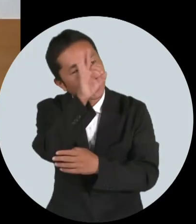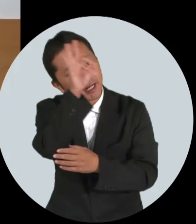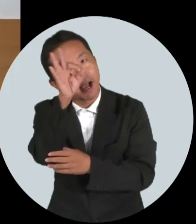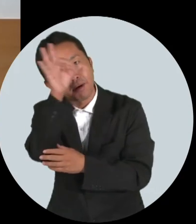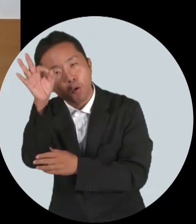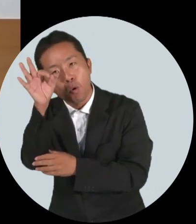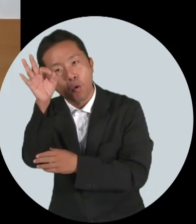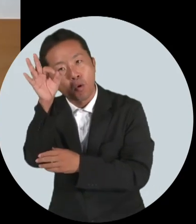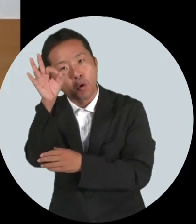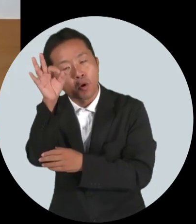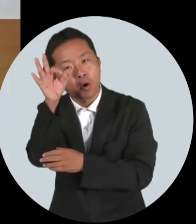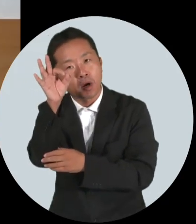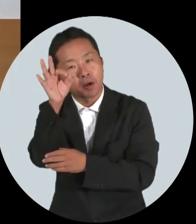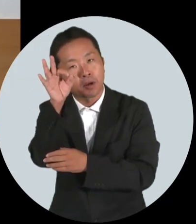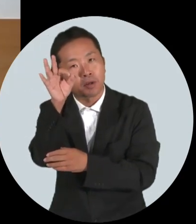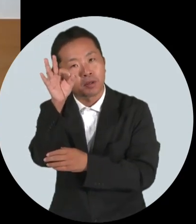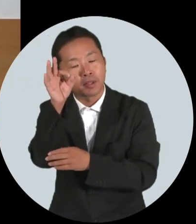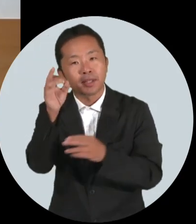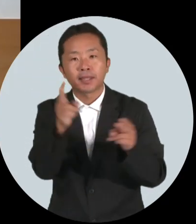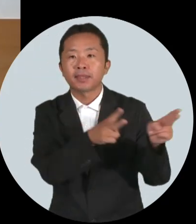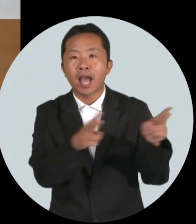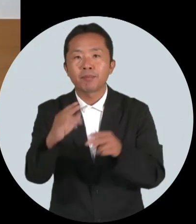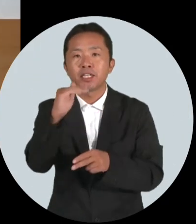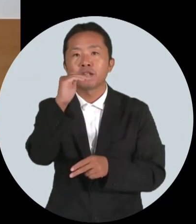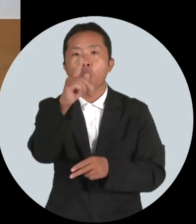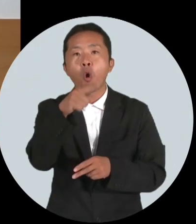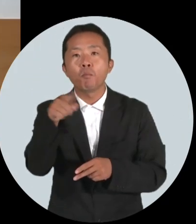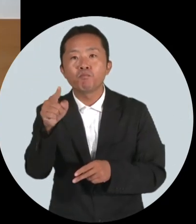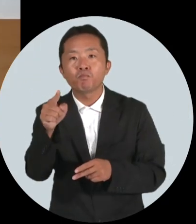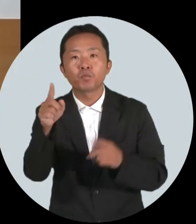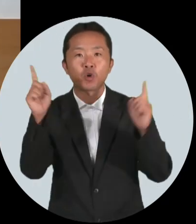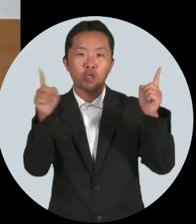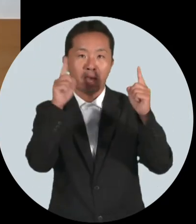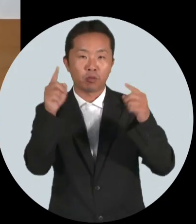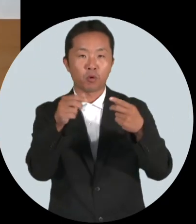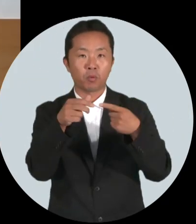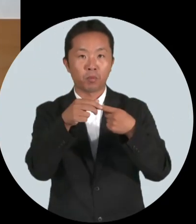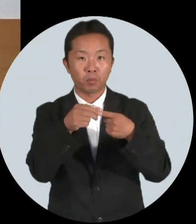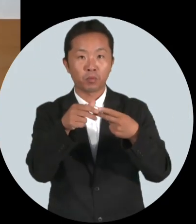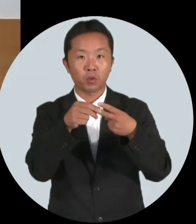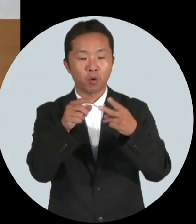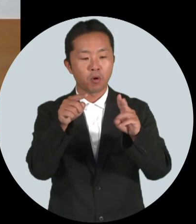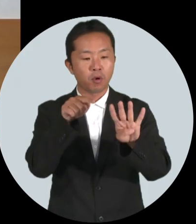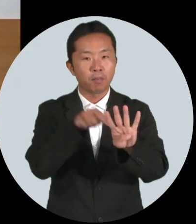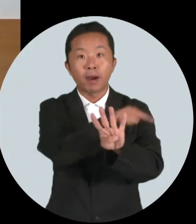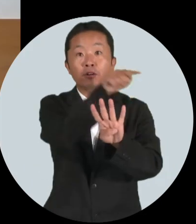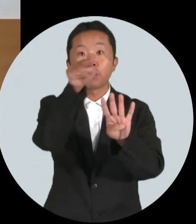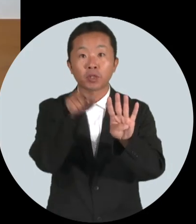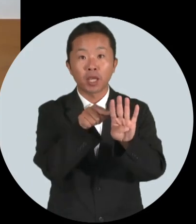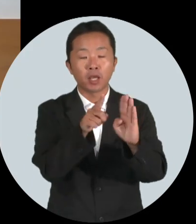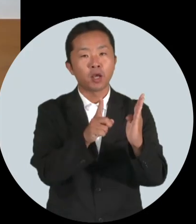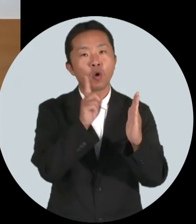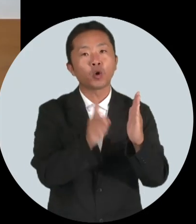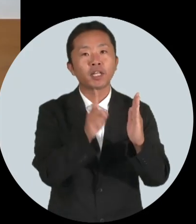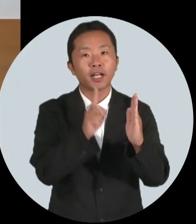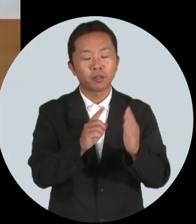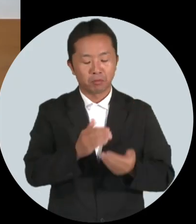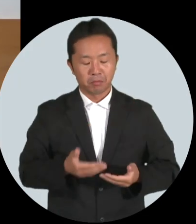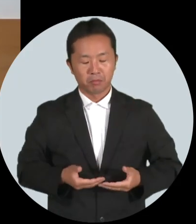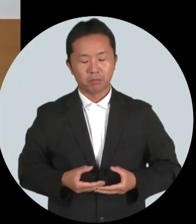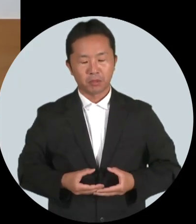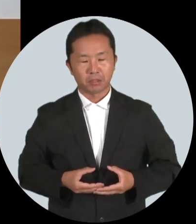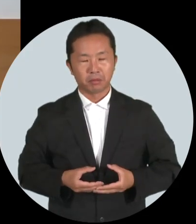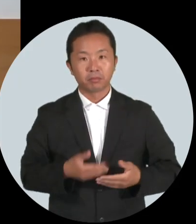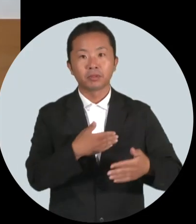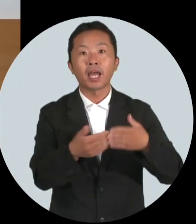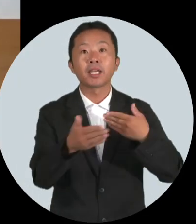コラボした旅婚のイベントと、丸4ダルマ寺こと法輪寺での座禅体験を行っていただくイベント、